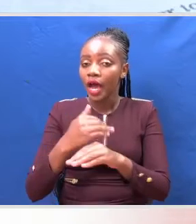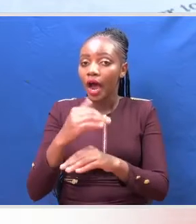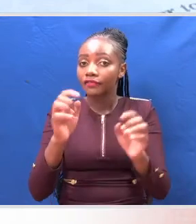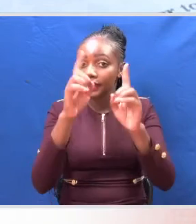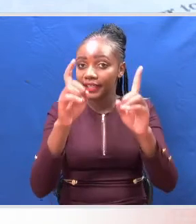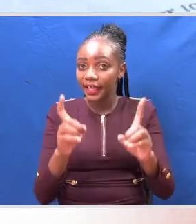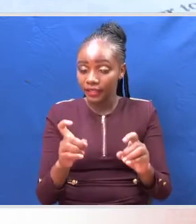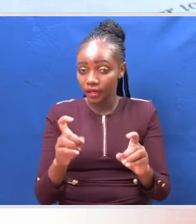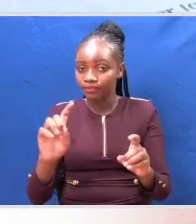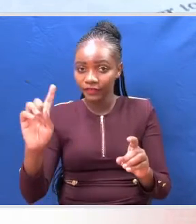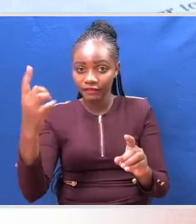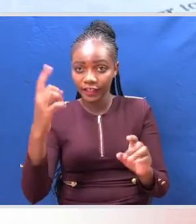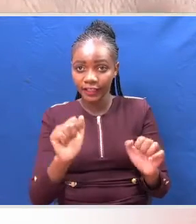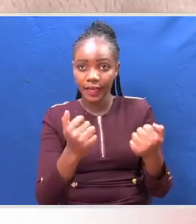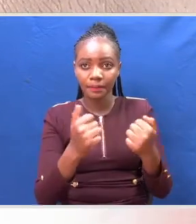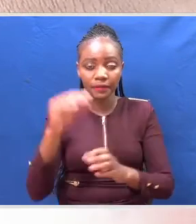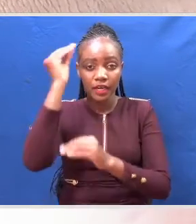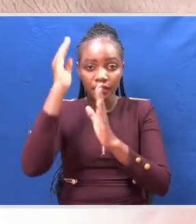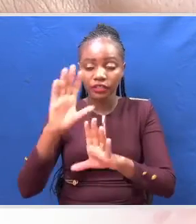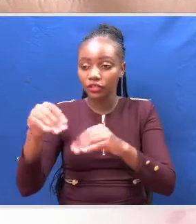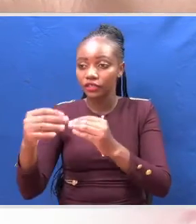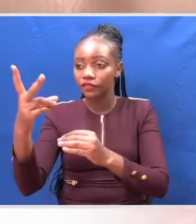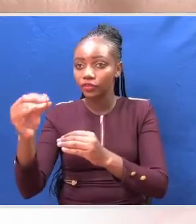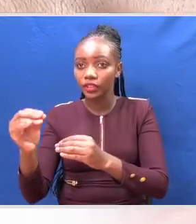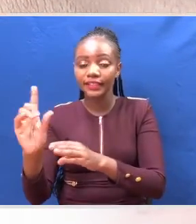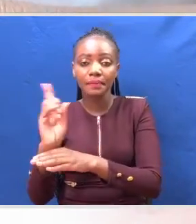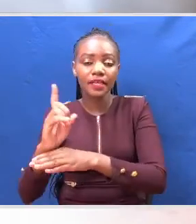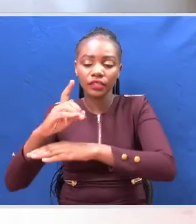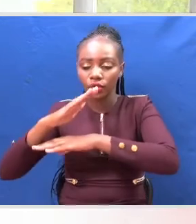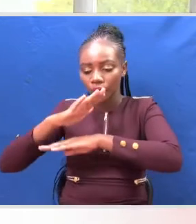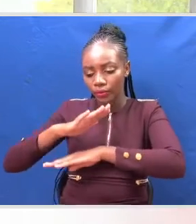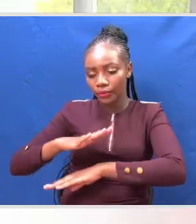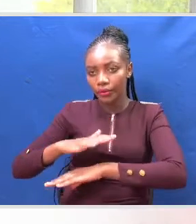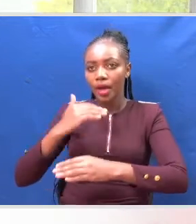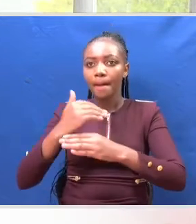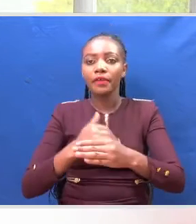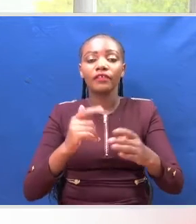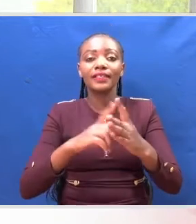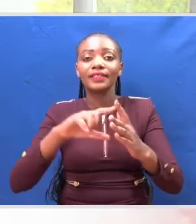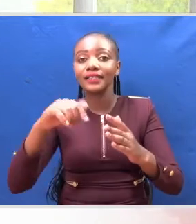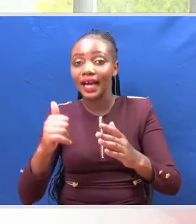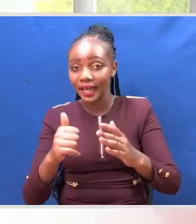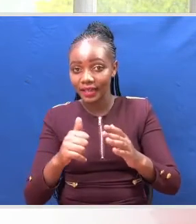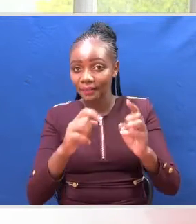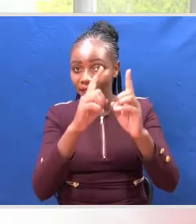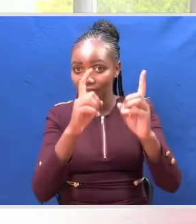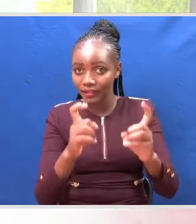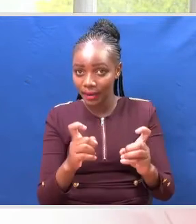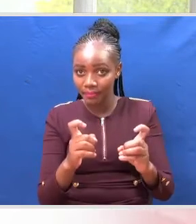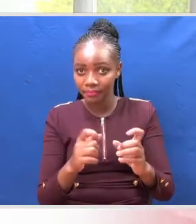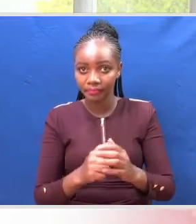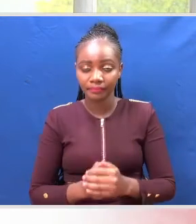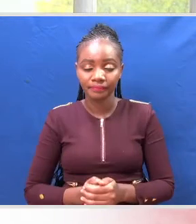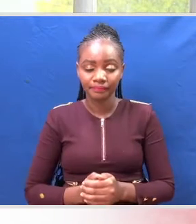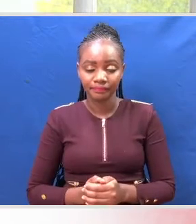somo la kwanza, mwanafunzi anapewa dakika 20 za kupumzika kabla ya kuanza mtihani mwingine. The donkeys then